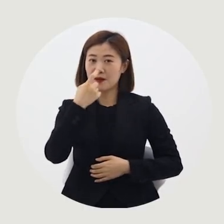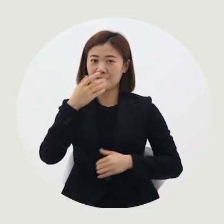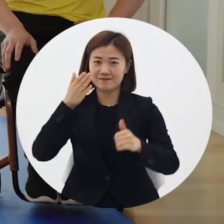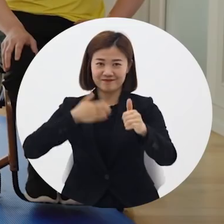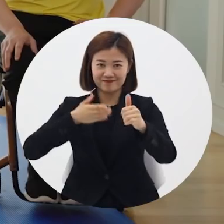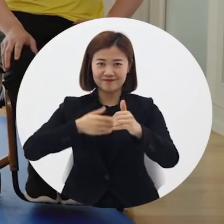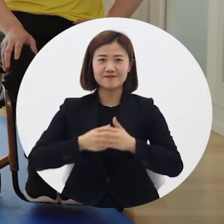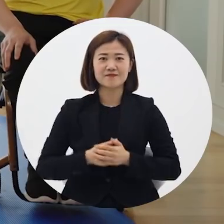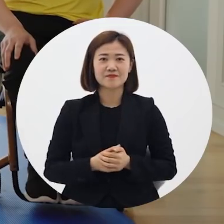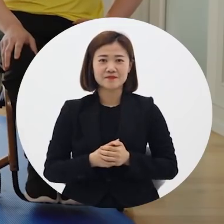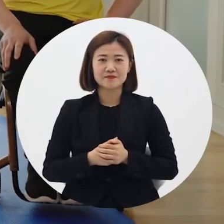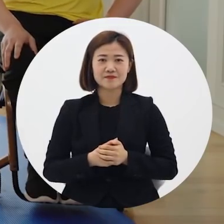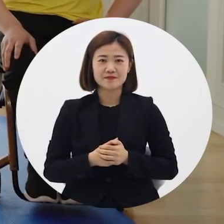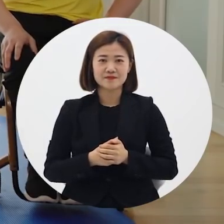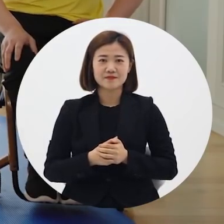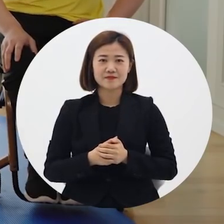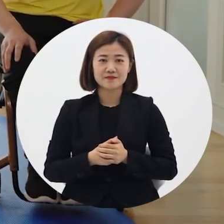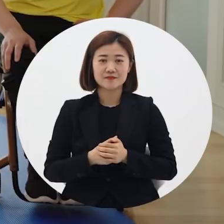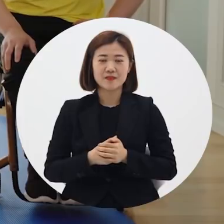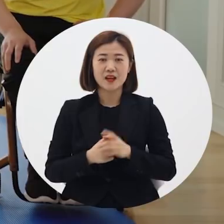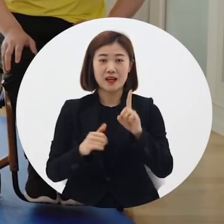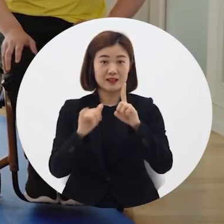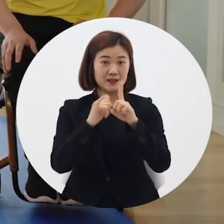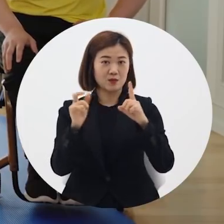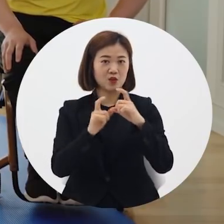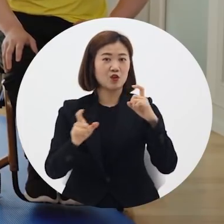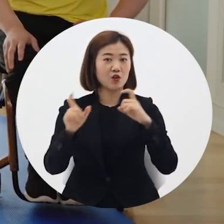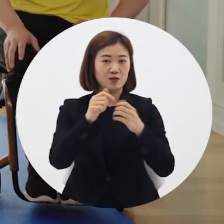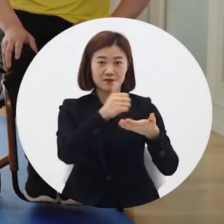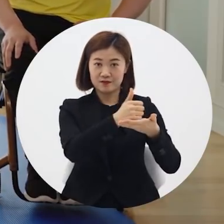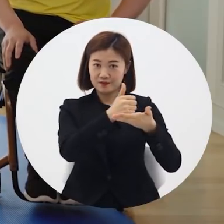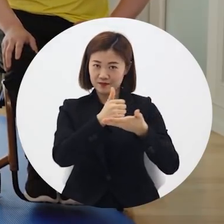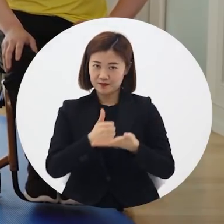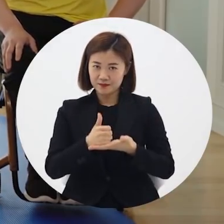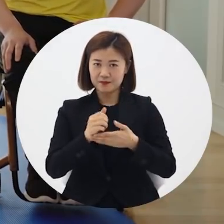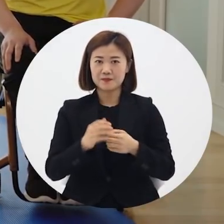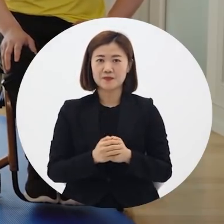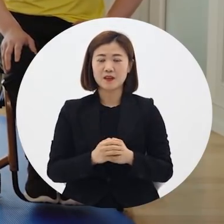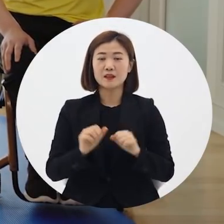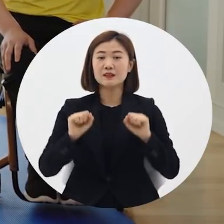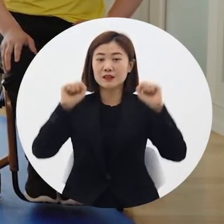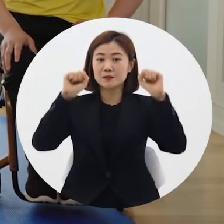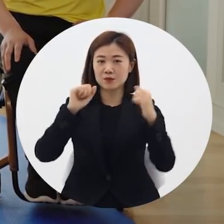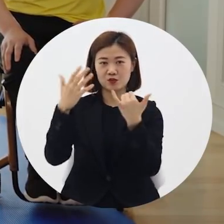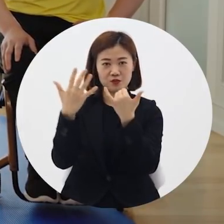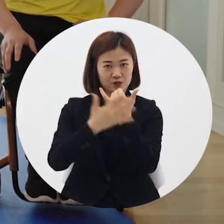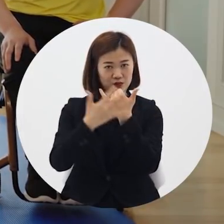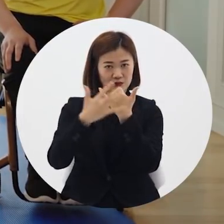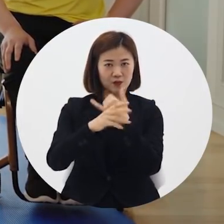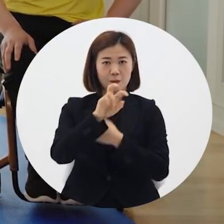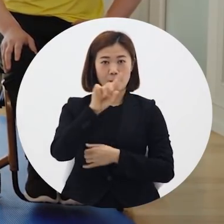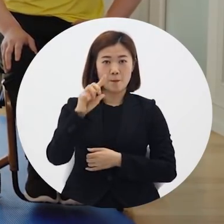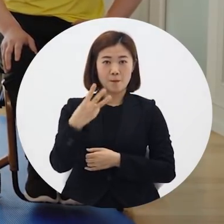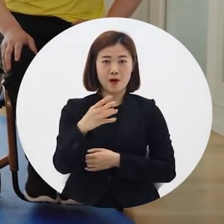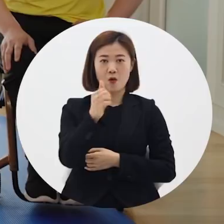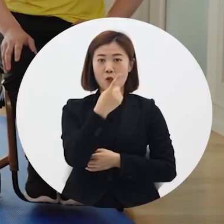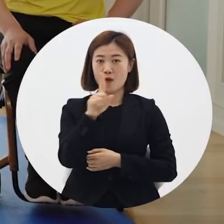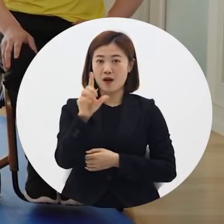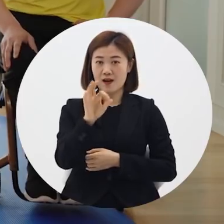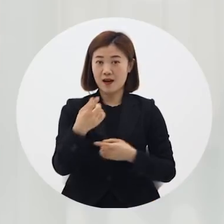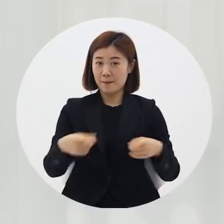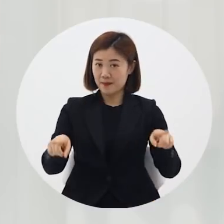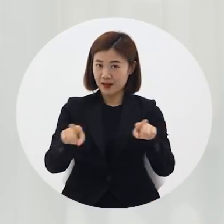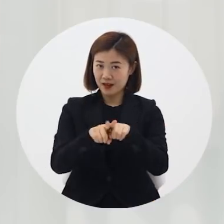배워보세요. 자, 오늘 특별히 한 분을 더 초대했습니다. 스포츠 유튜브 크리에이터 말왕님과 함께